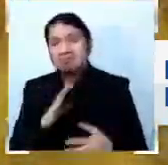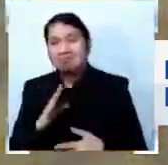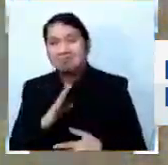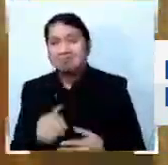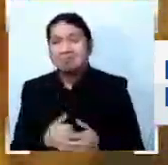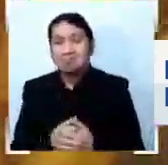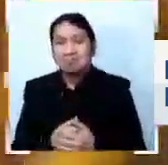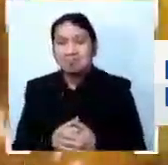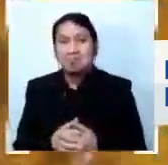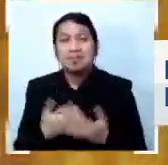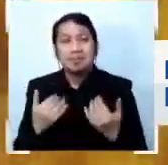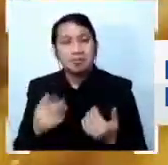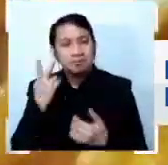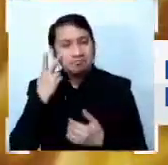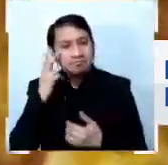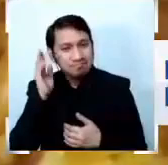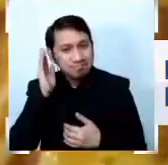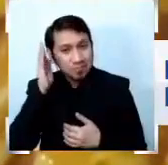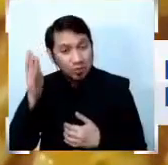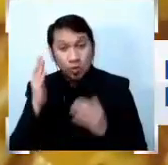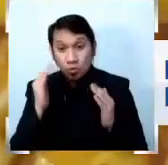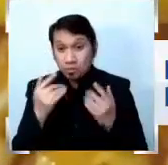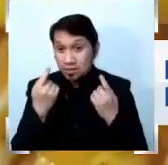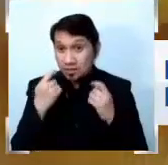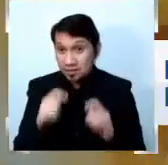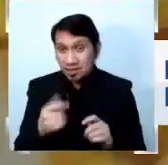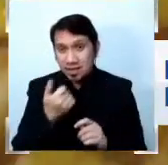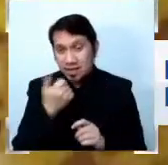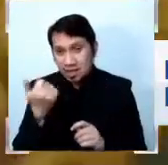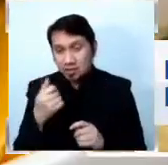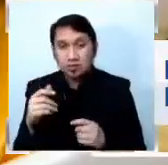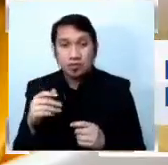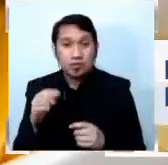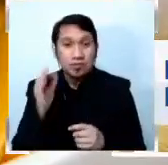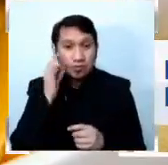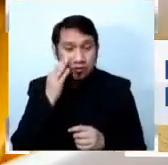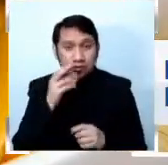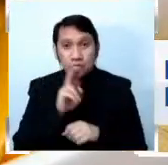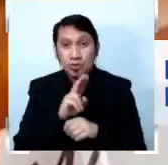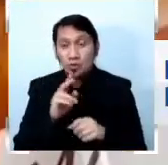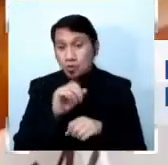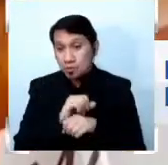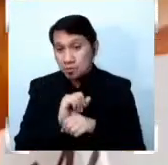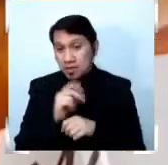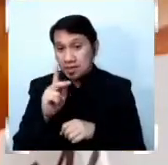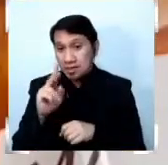Looking forward din daw sila na subukan ang iba pang prutas sa paggawa ng kimchi. Pero for now,